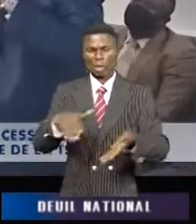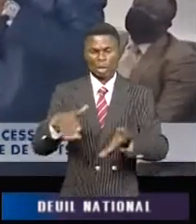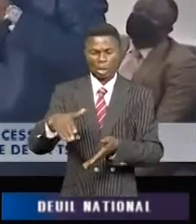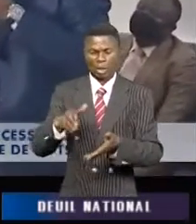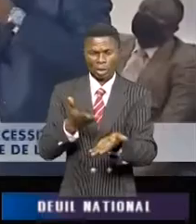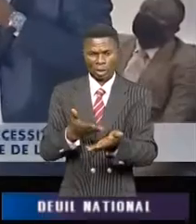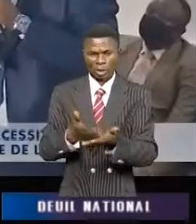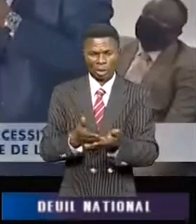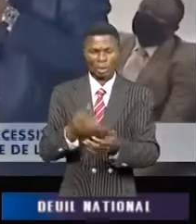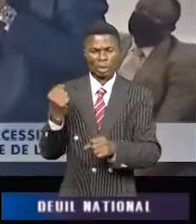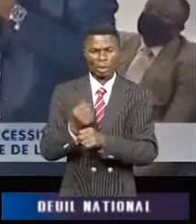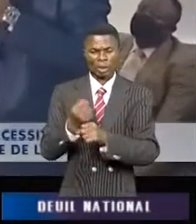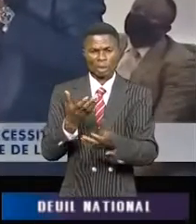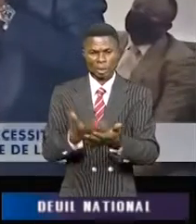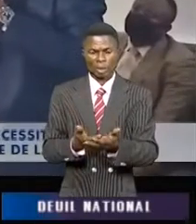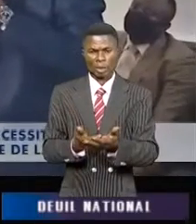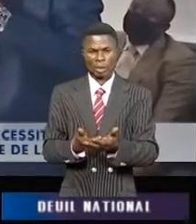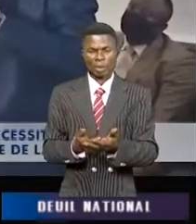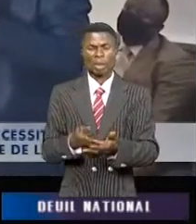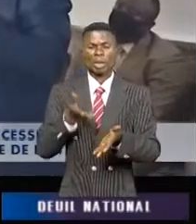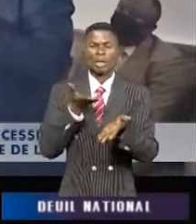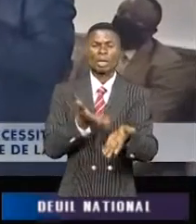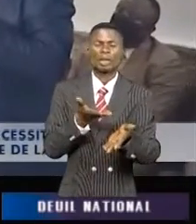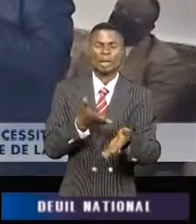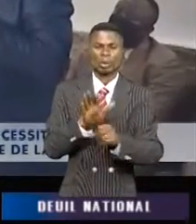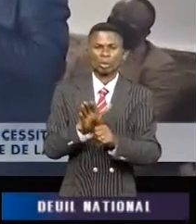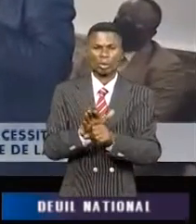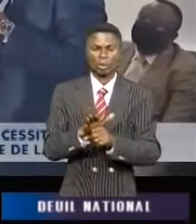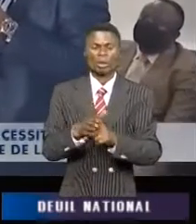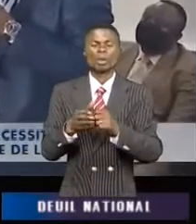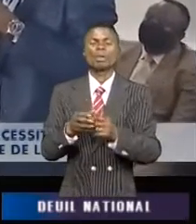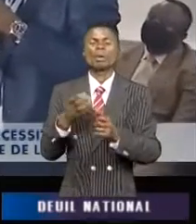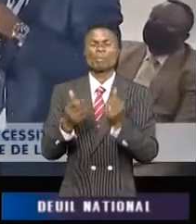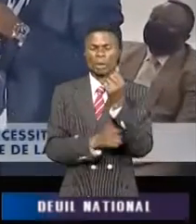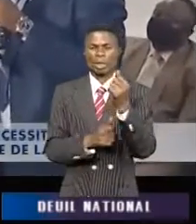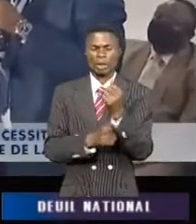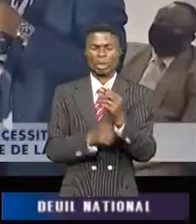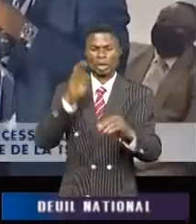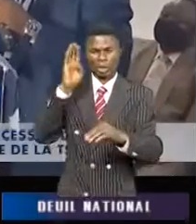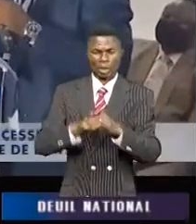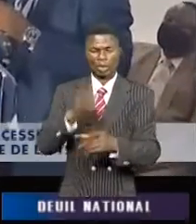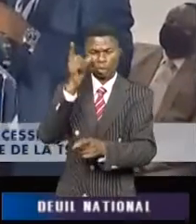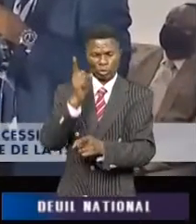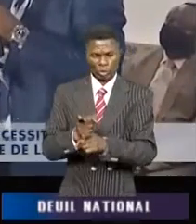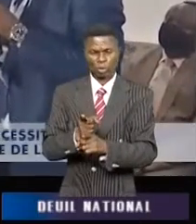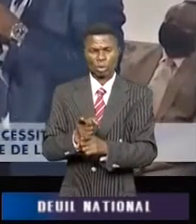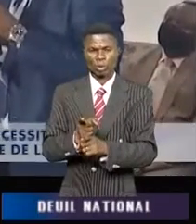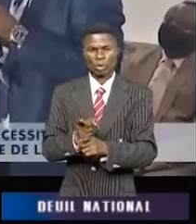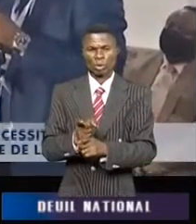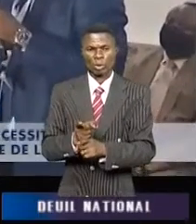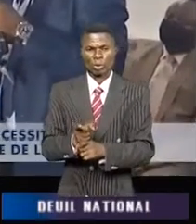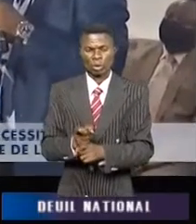routières d'exécution afin de permettre au financement d'atteindre effectivement